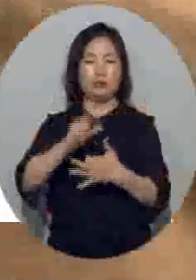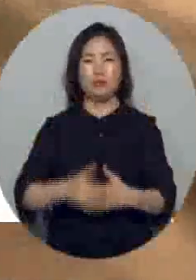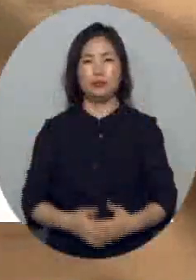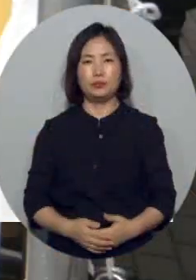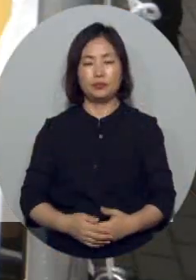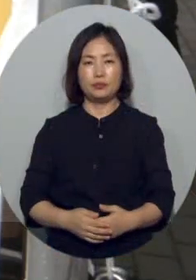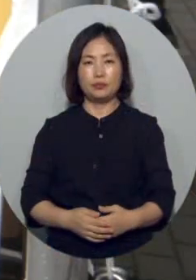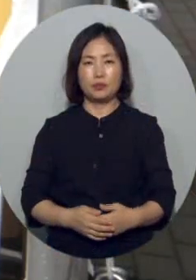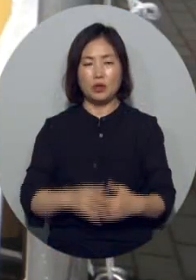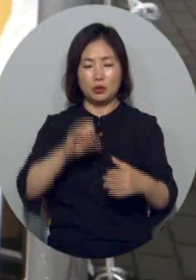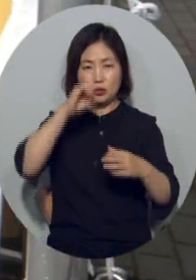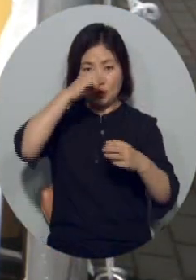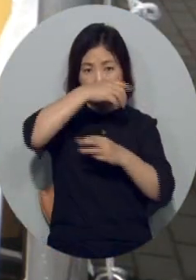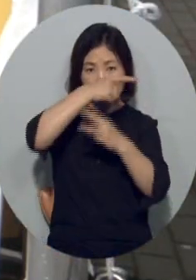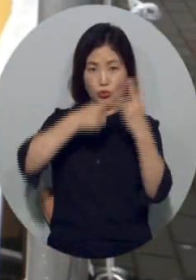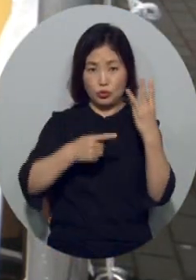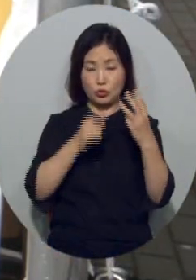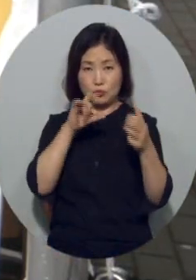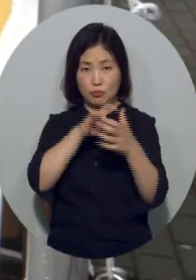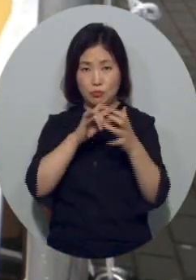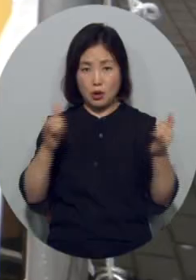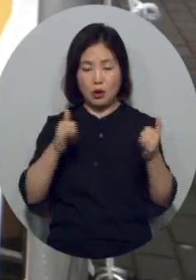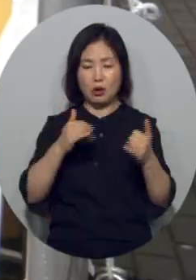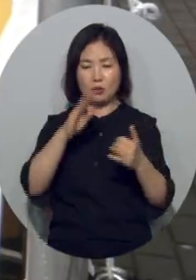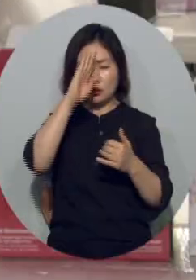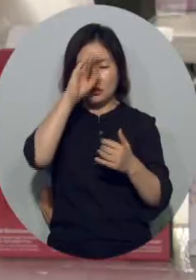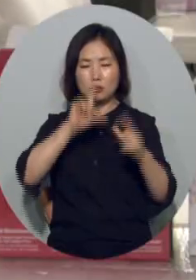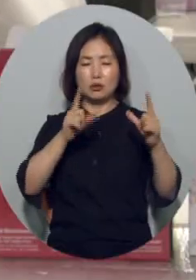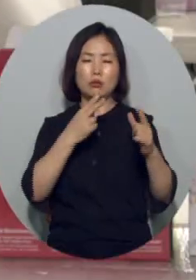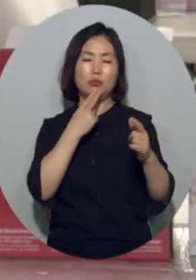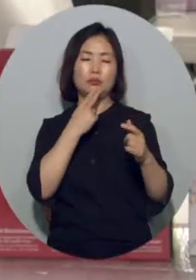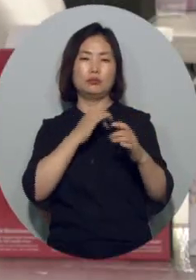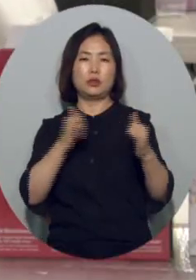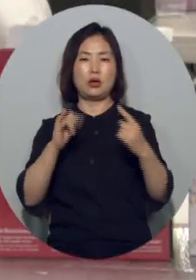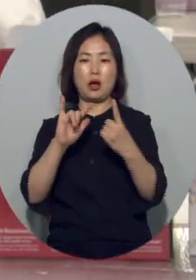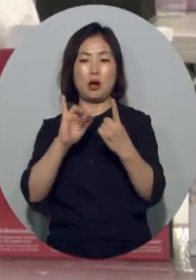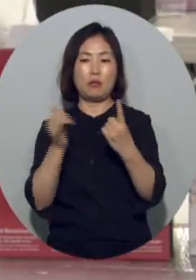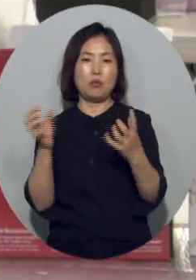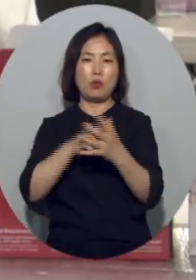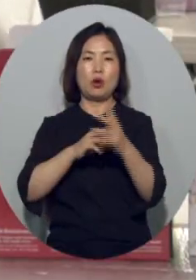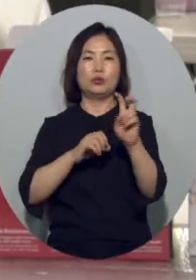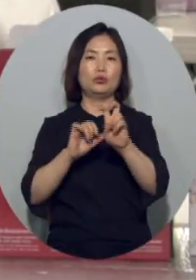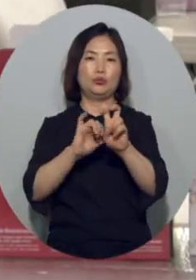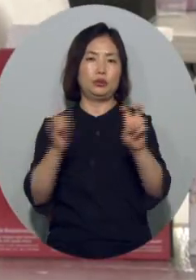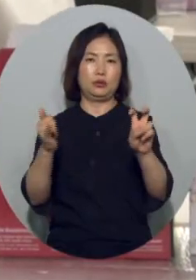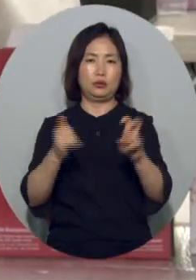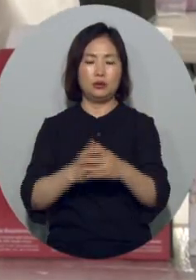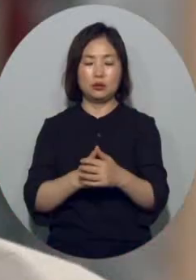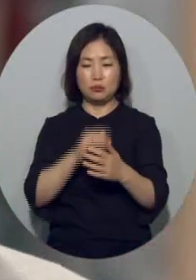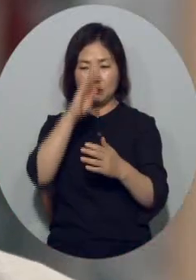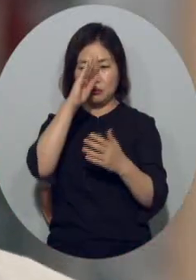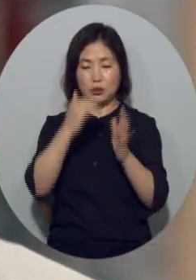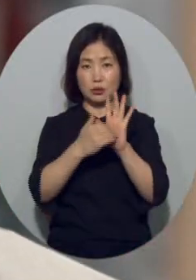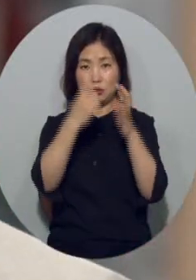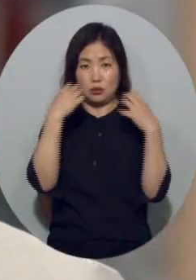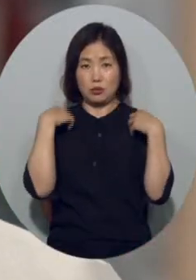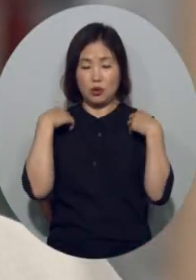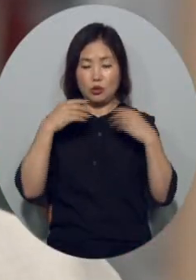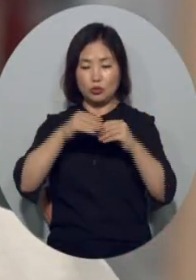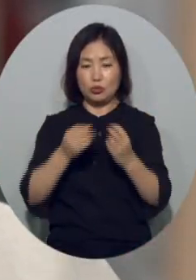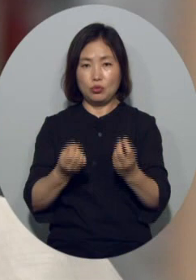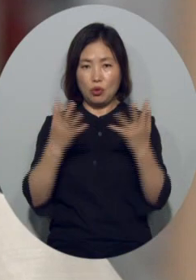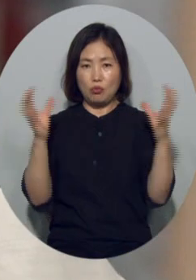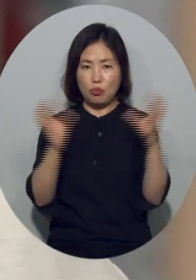확진됐습니다. 성주 신규 확진자는 무증상 외국인 1명을 포함해 20명입니다. 방역당국은 추석